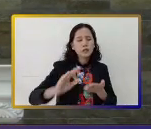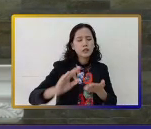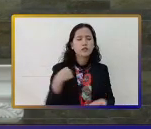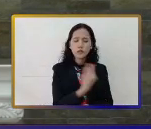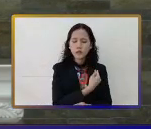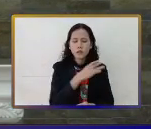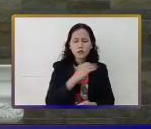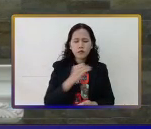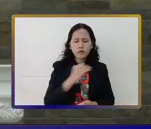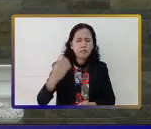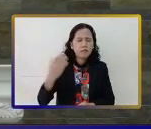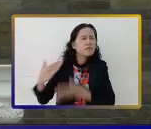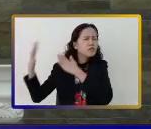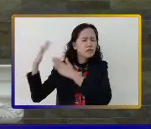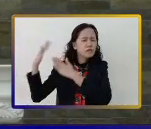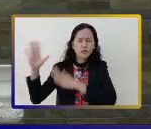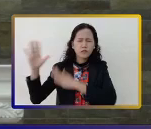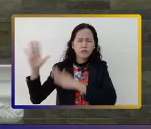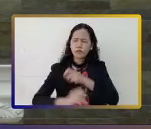the past few years